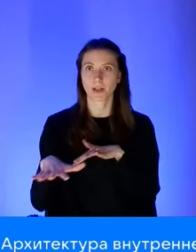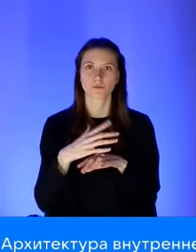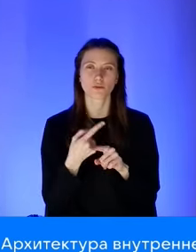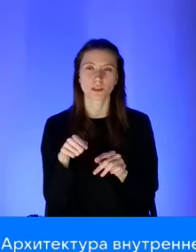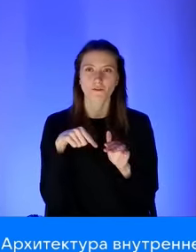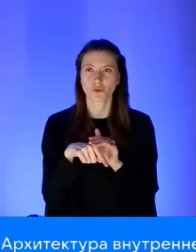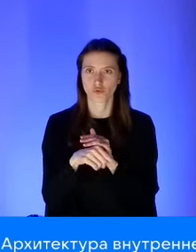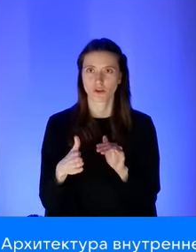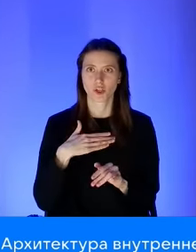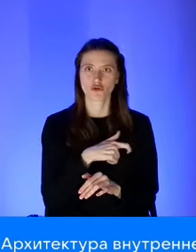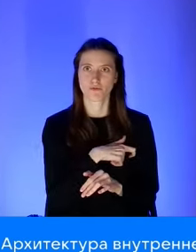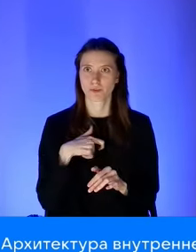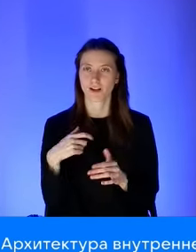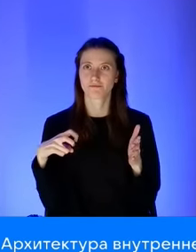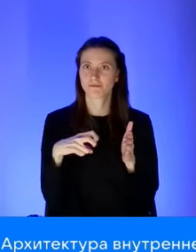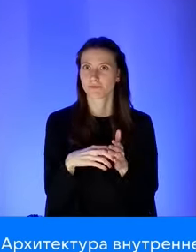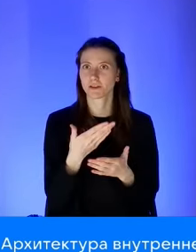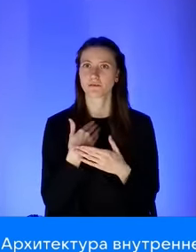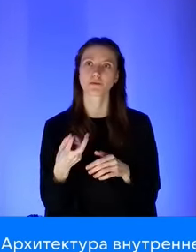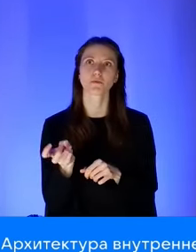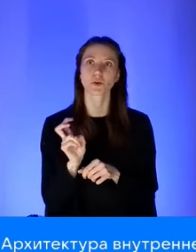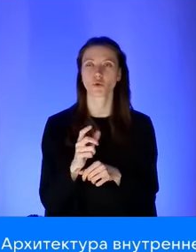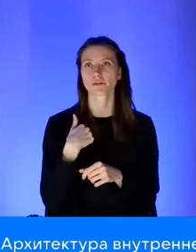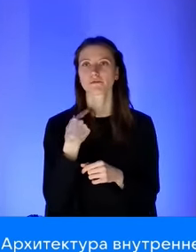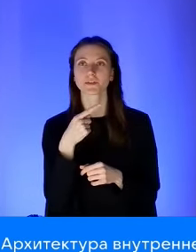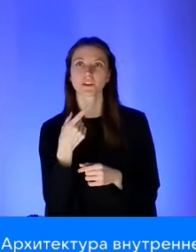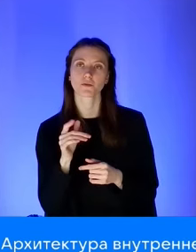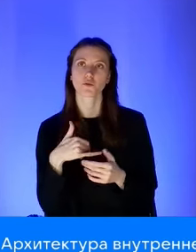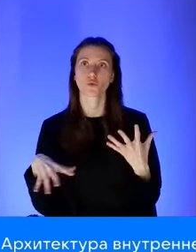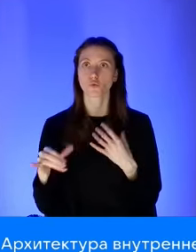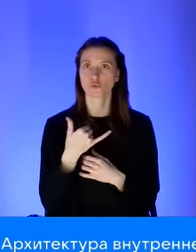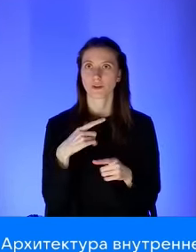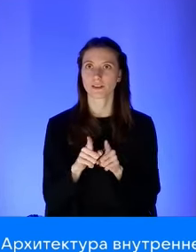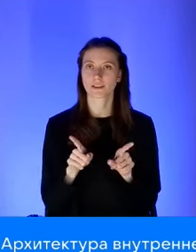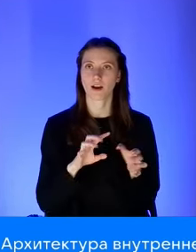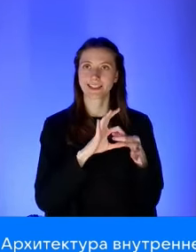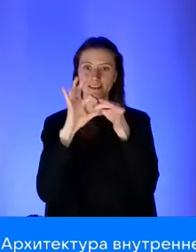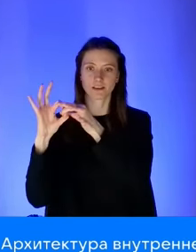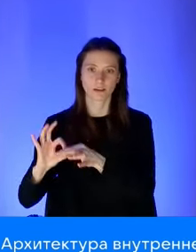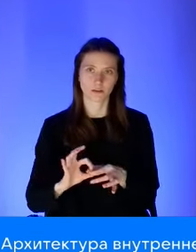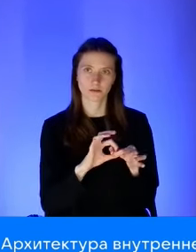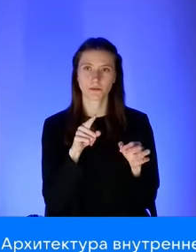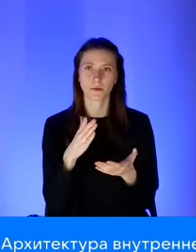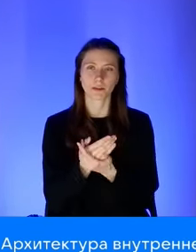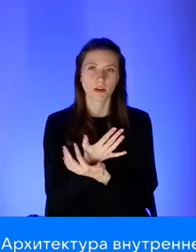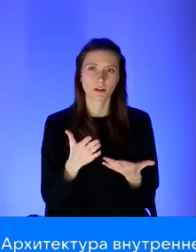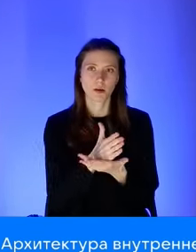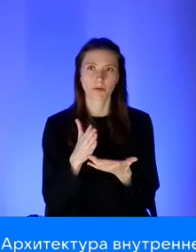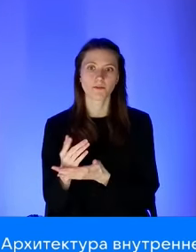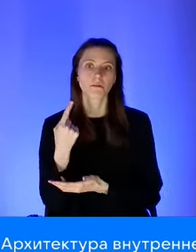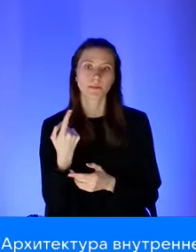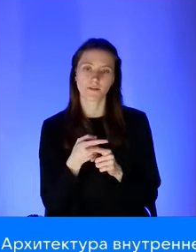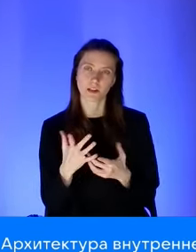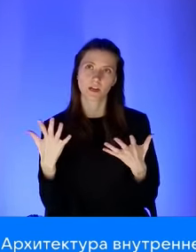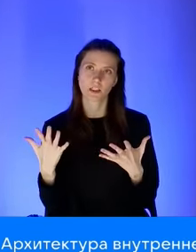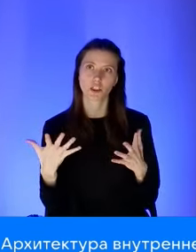бренд с которым мы ходим и всем рассказываем типа ребят У нас есть единая технологическая платформа которая включает в себя несколько направлений в первую очередь это